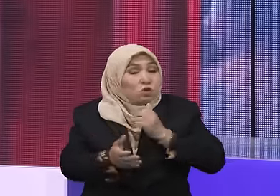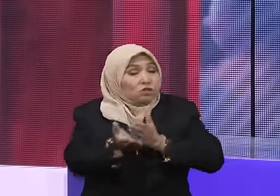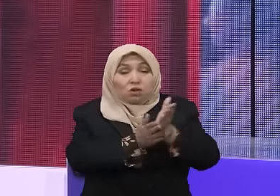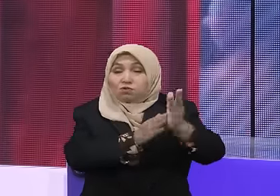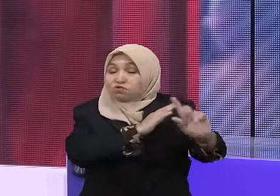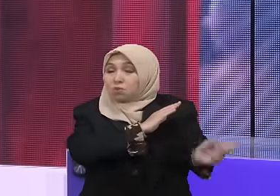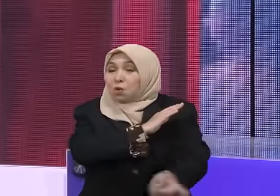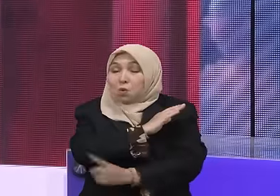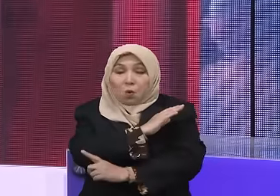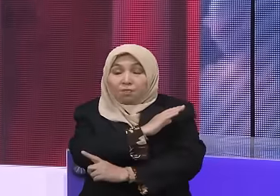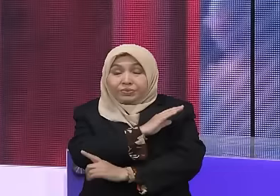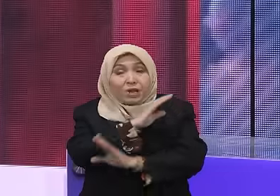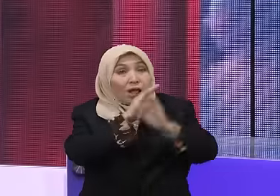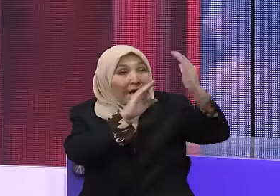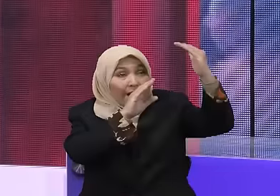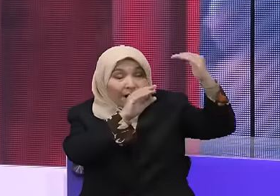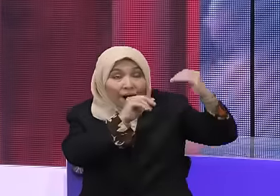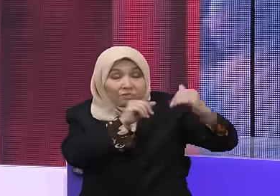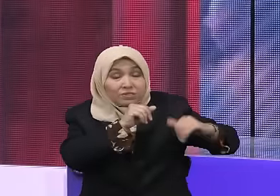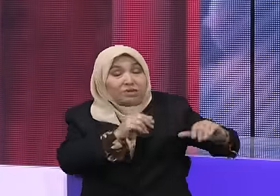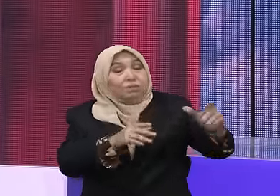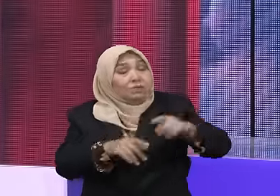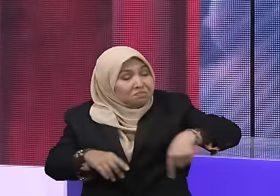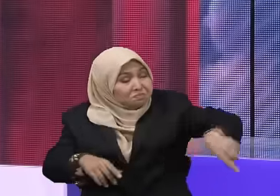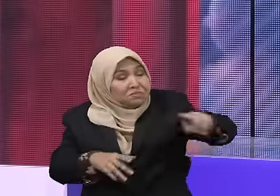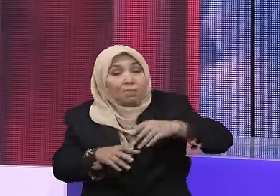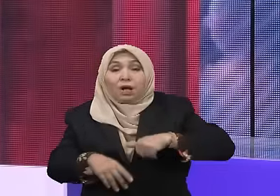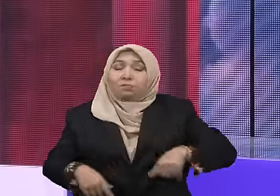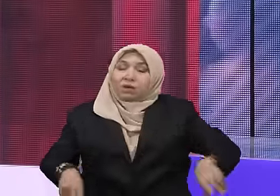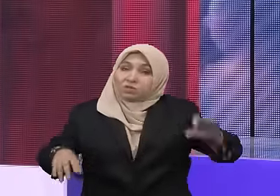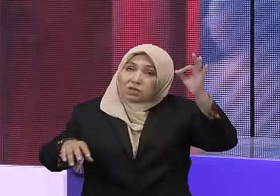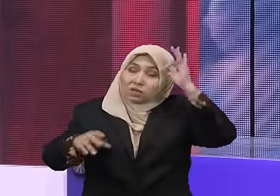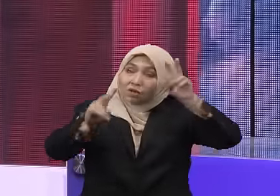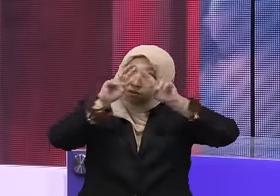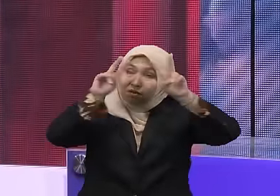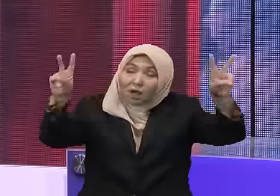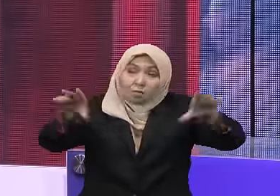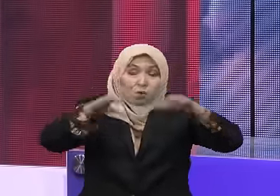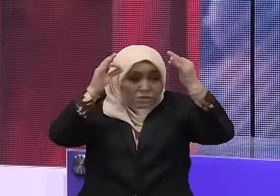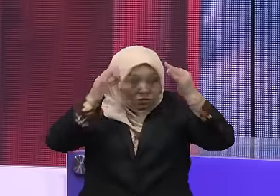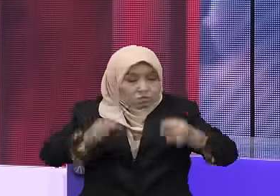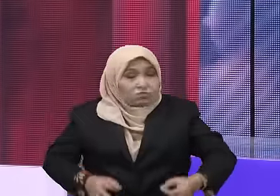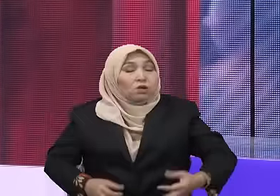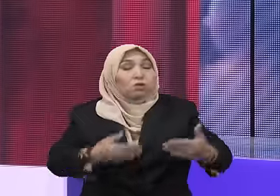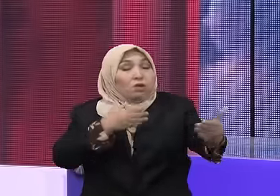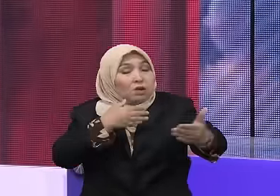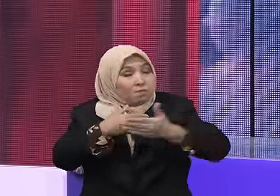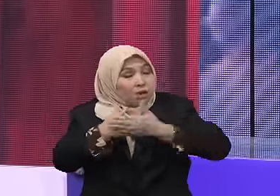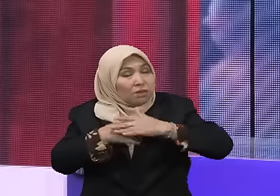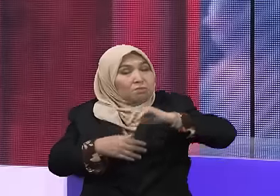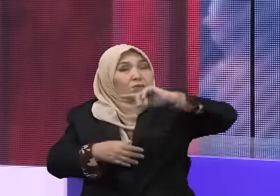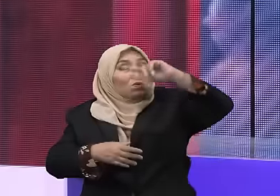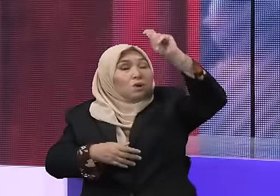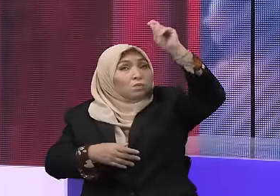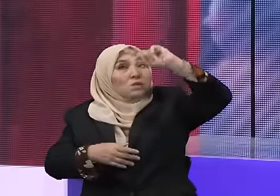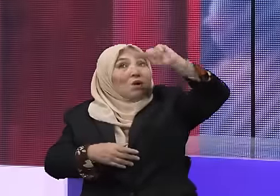menghukum. Akhirnya harapnya mereka dapat berfikir dengan tenang dan membuat keputusan untuk kembali bertuhankan